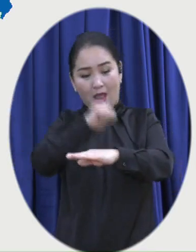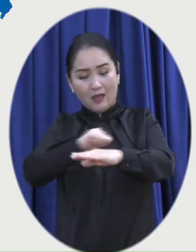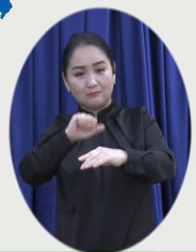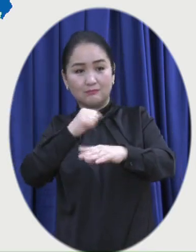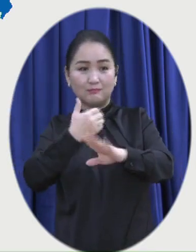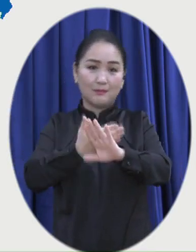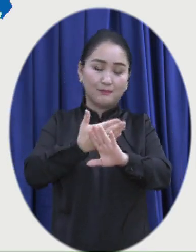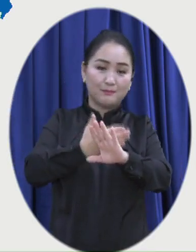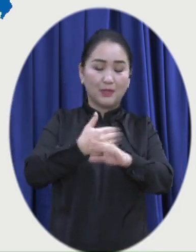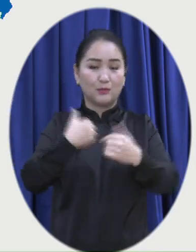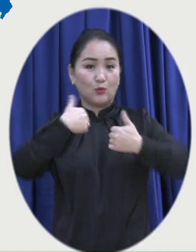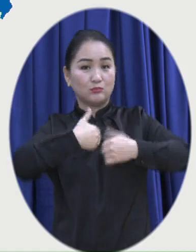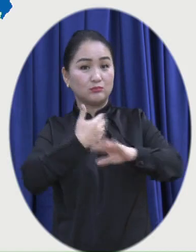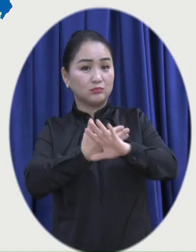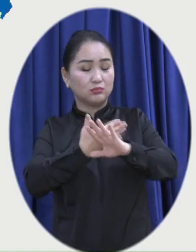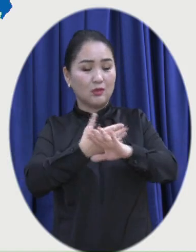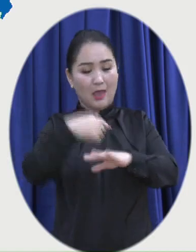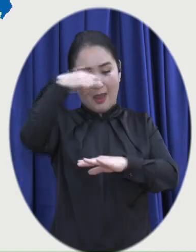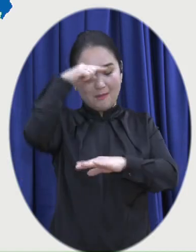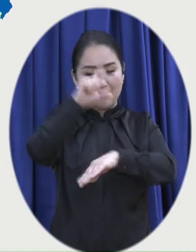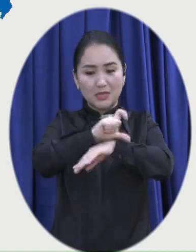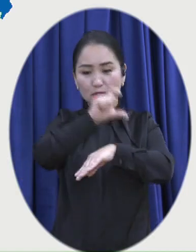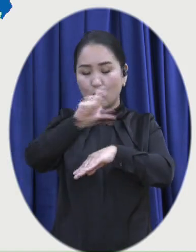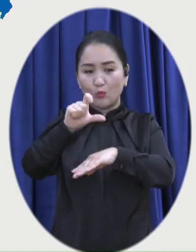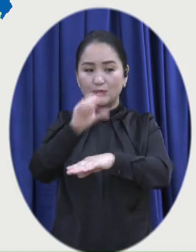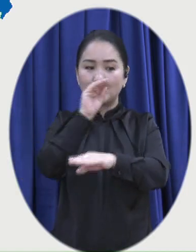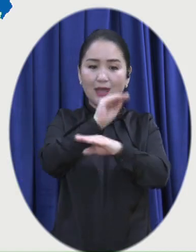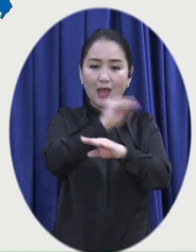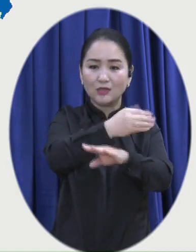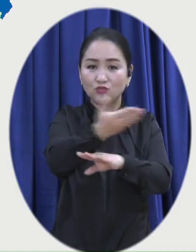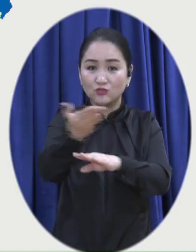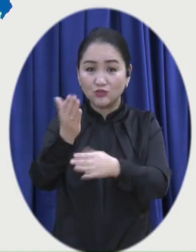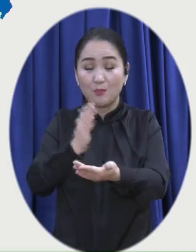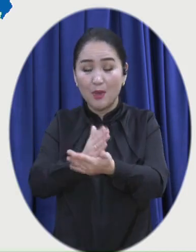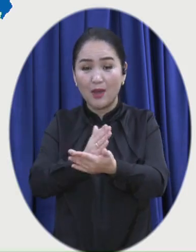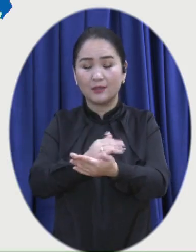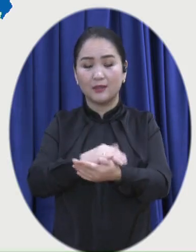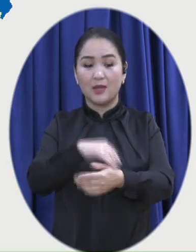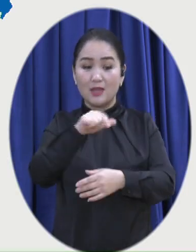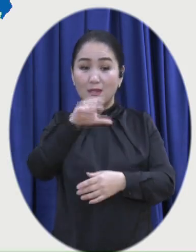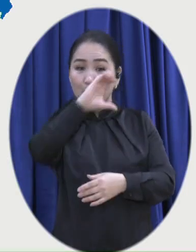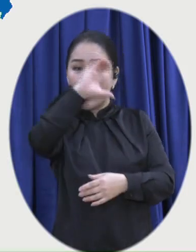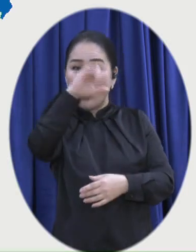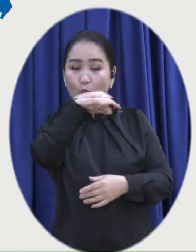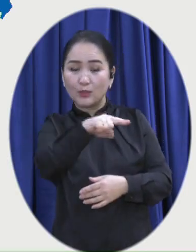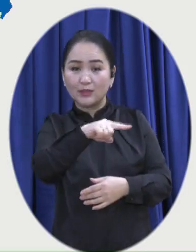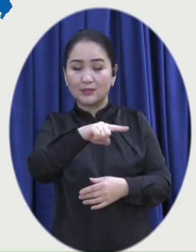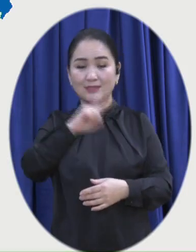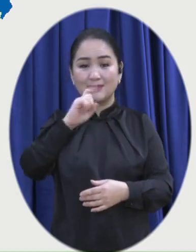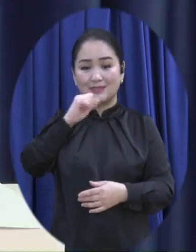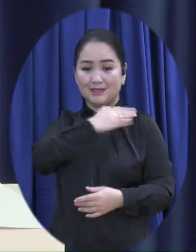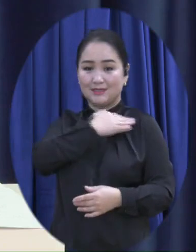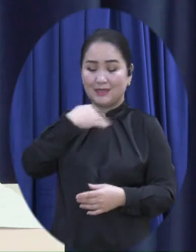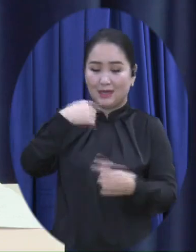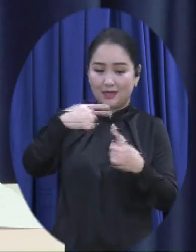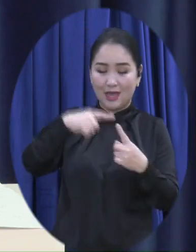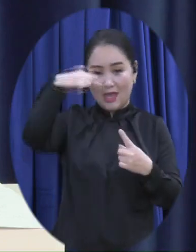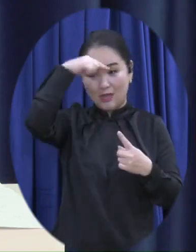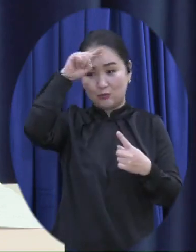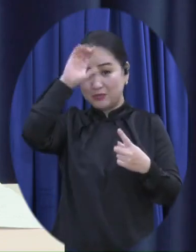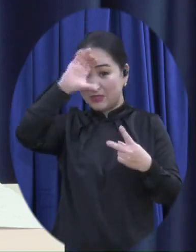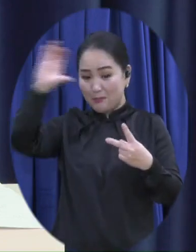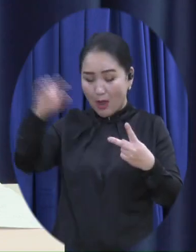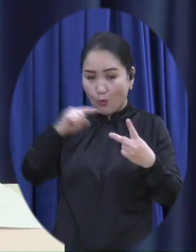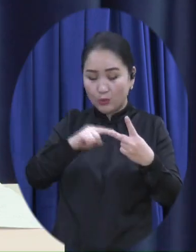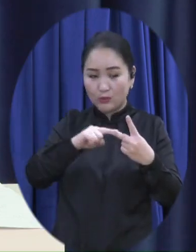эмчнэрээ сургасан, хамгаалалт хувц сэргслэр хангасан. За хоёрдугаарт тухайн одоо байгууллагын засаг дарга орон нутгийн эрүүл мэндийн байгууллагууд бол